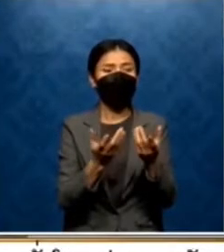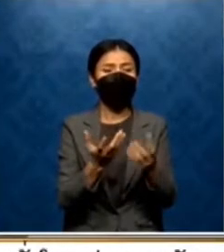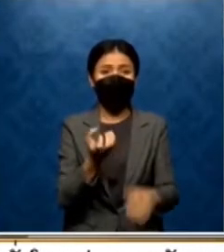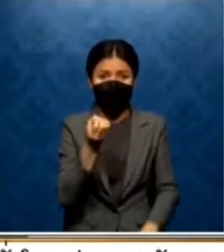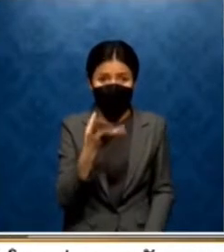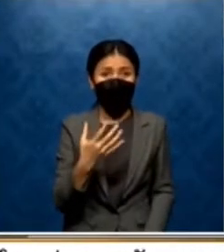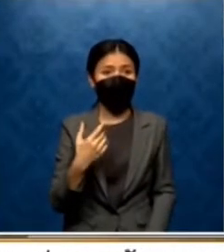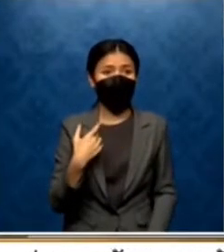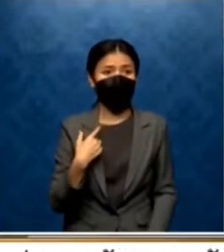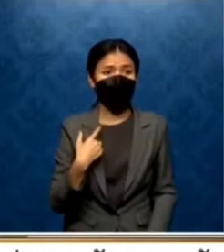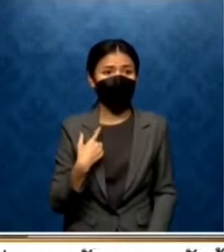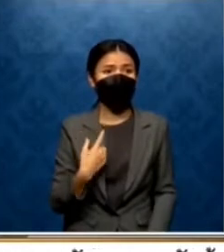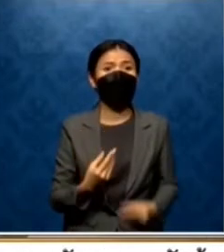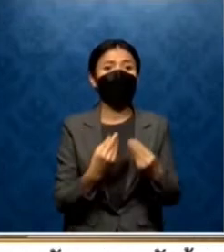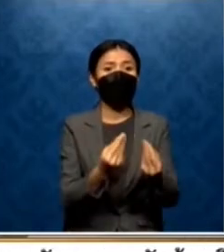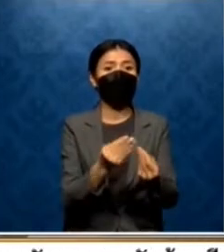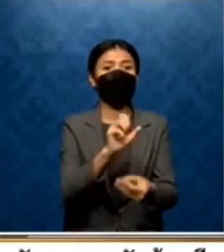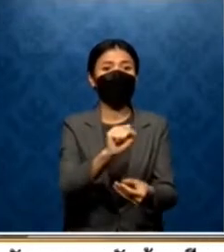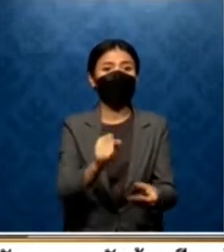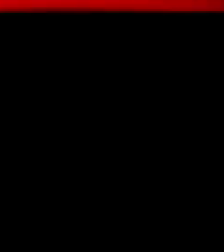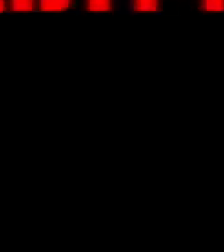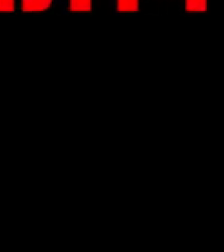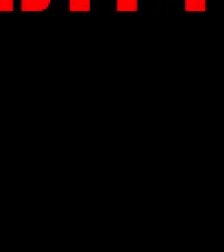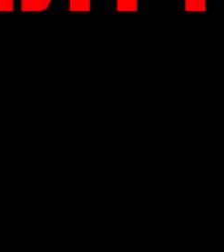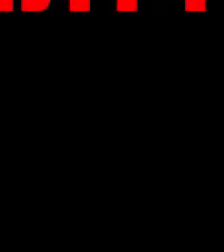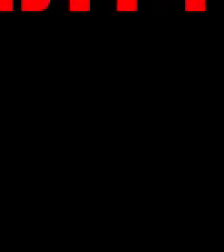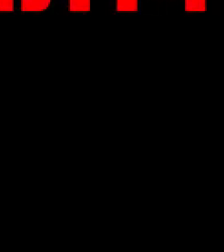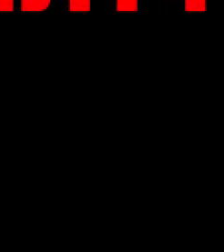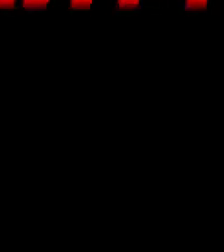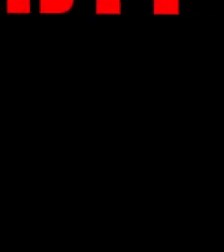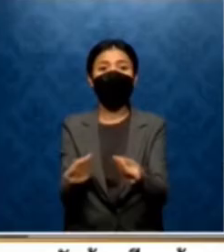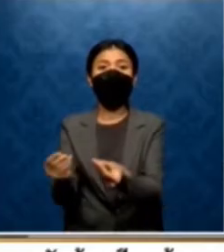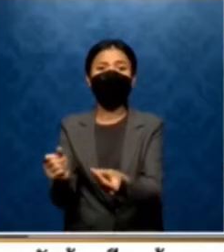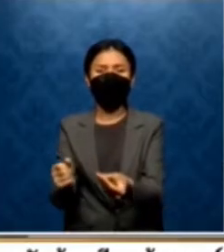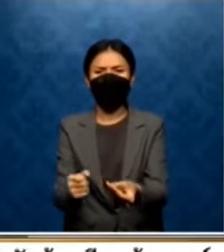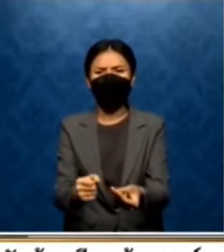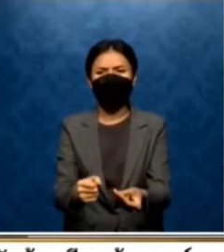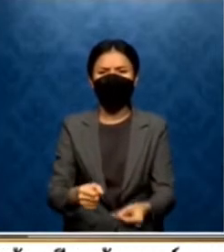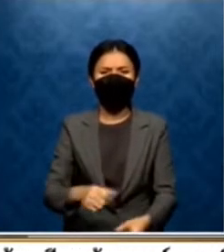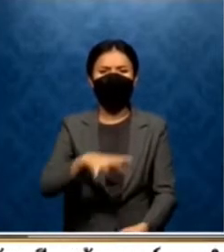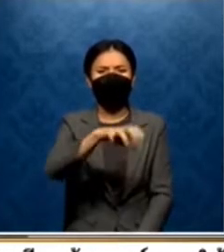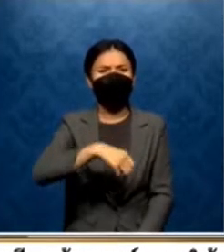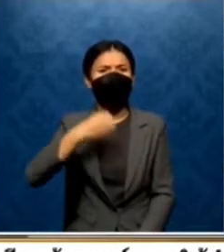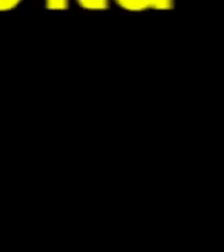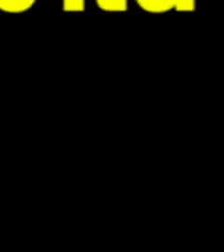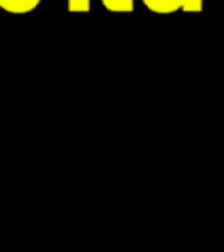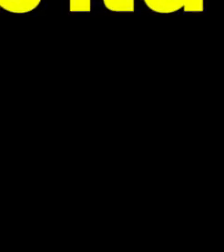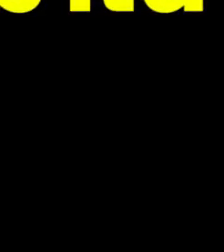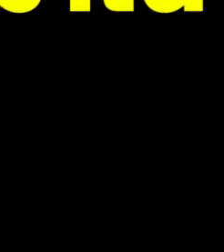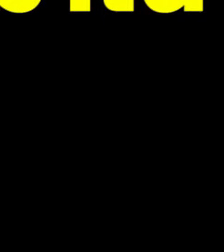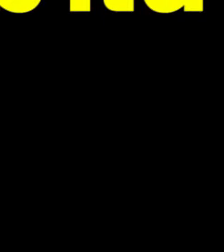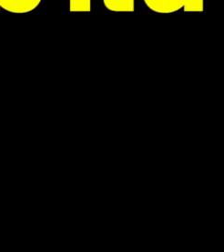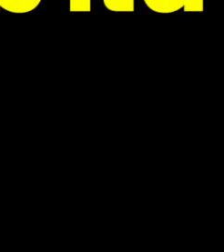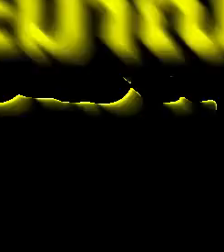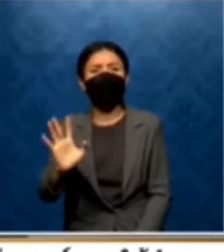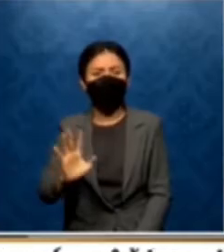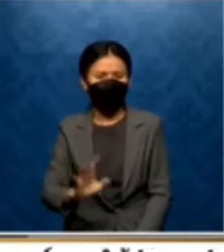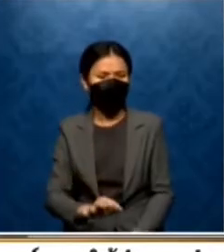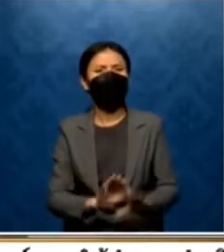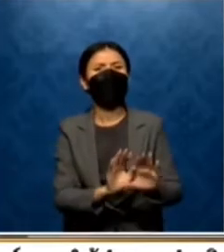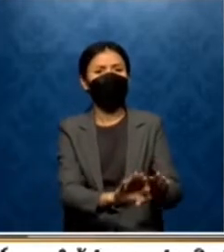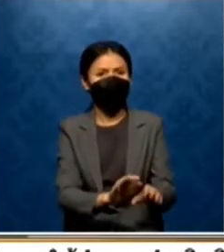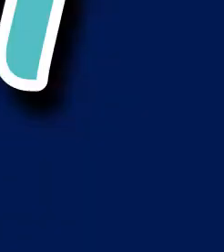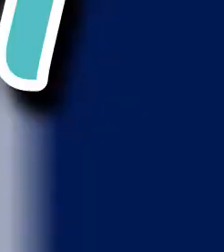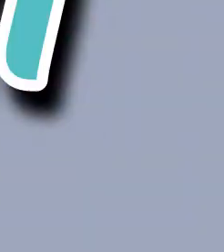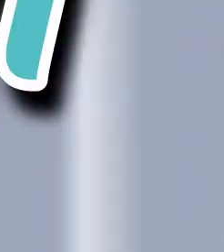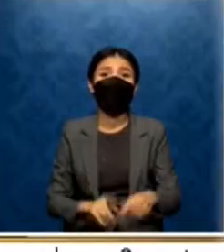ท่านสอสอเอาไว้ก็ไม่ได้เอาไปกับบ้านแล้วครับทิ้งอยู่ตรงเนี้ยทิ้งเป็นขยะให้สภาเรื่องง